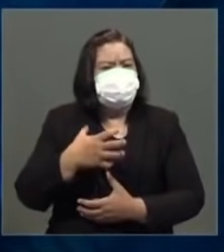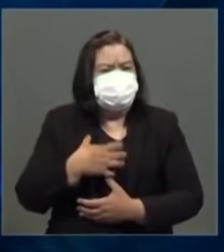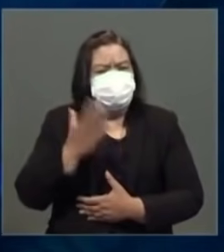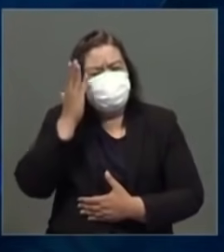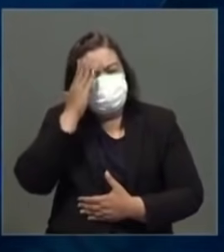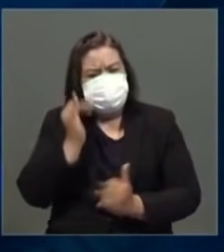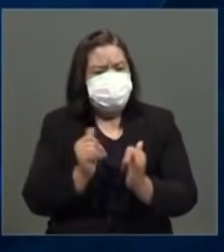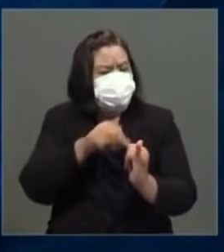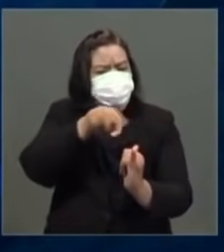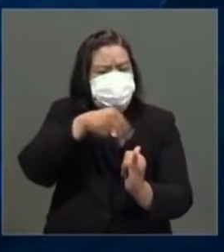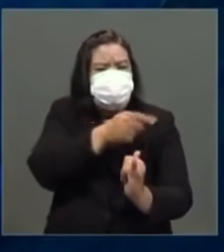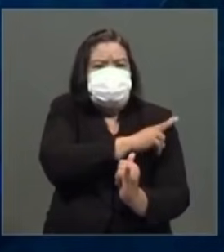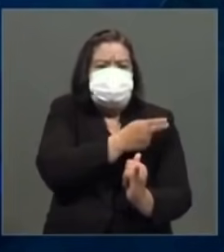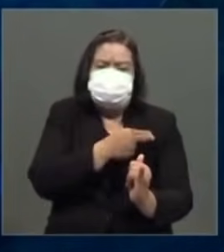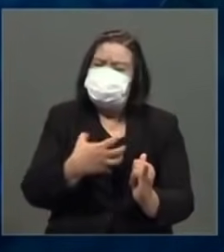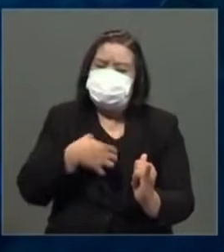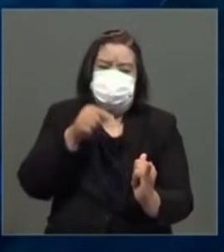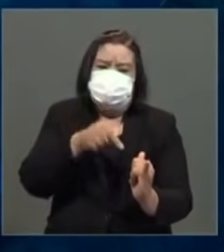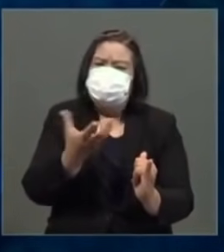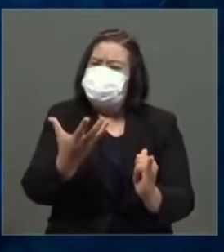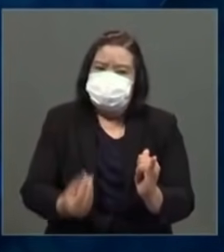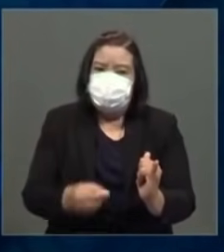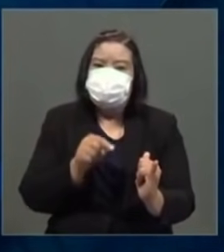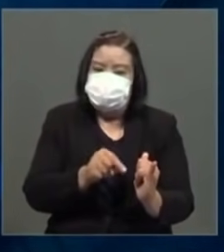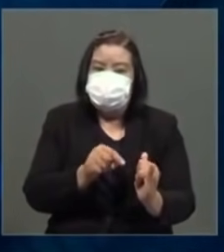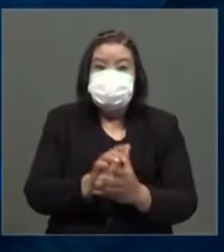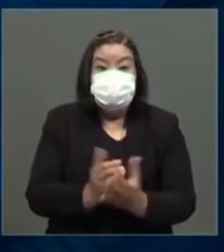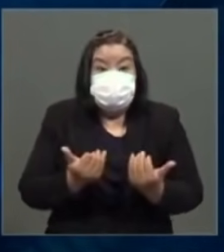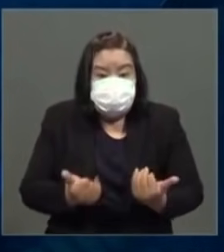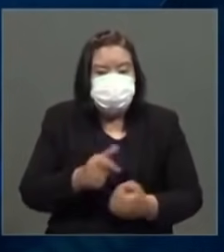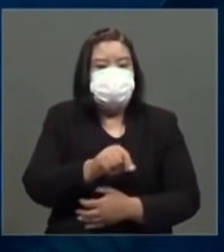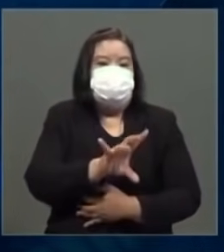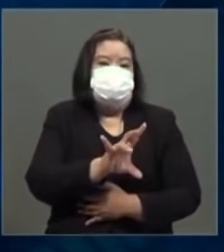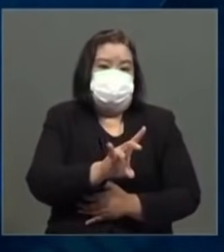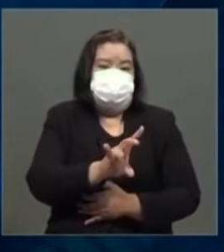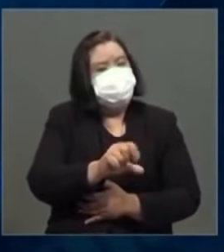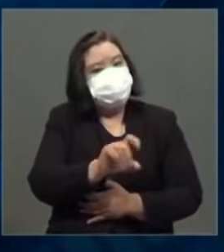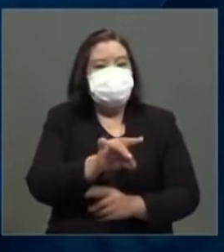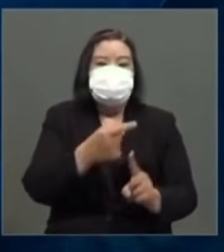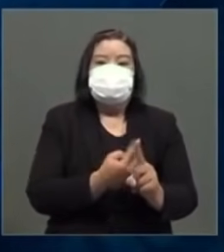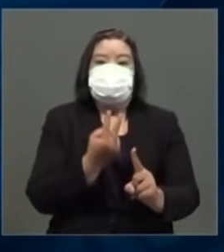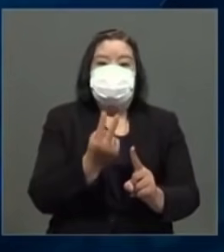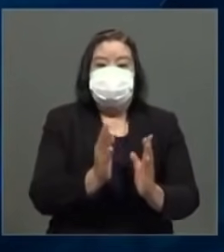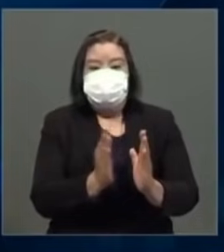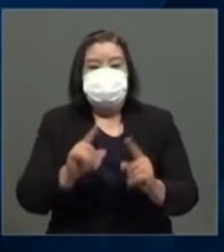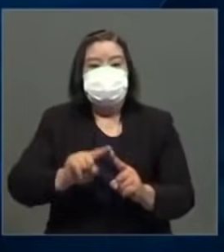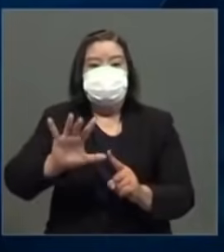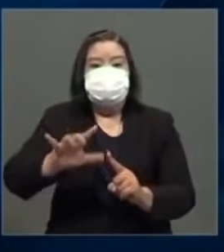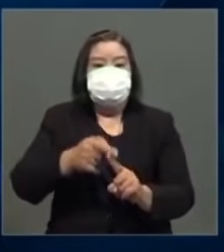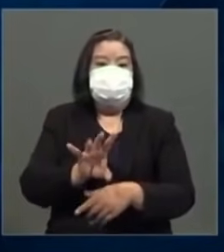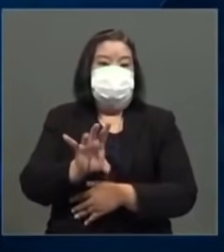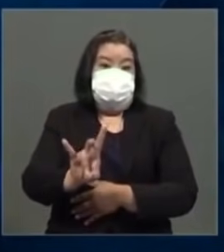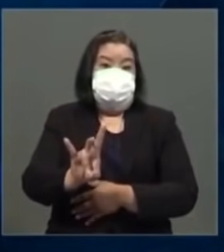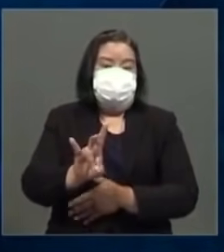อนเพราะฉะนั้นตอนนี้เรามาดูตัวเลขของประเทศไทยที่วันนี้ตั้งแต่28กุมภาถึง5กรกฎาคมที่ฉีดวัคซีนไปนะครับจ